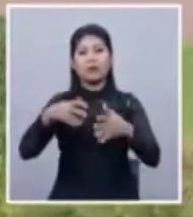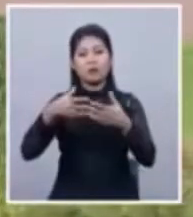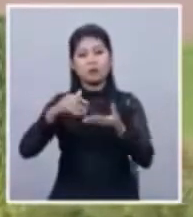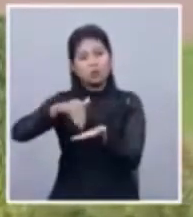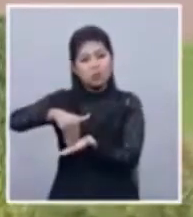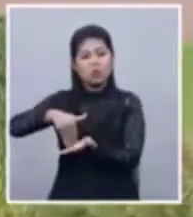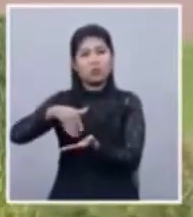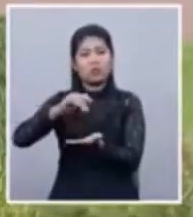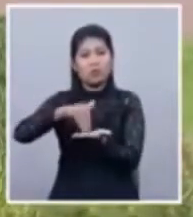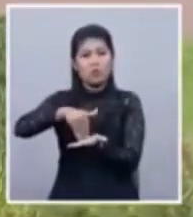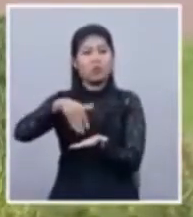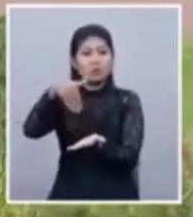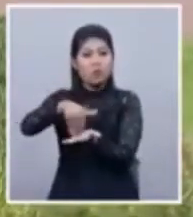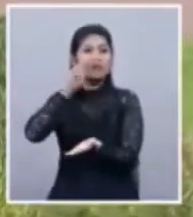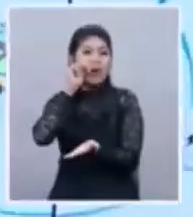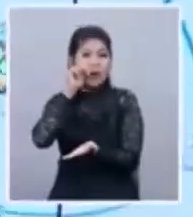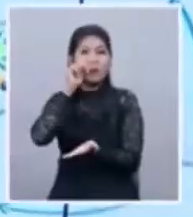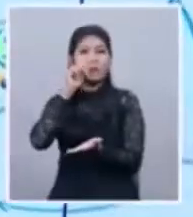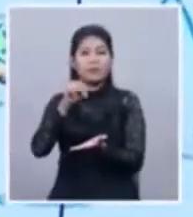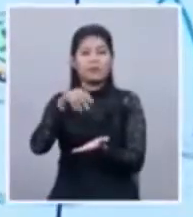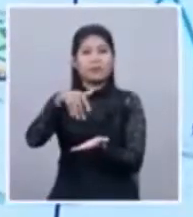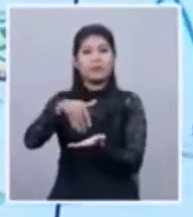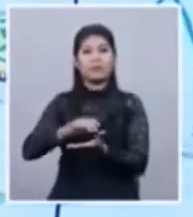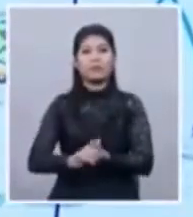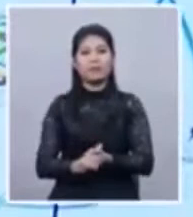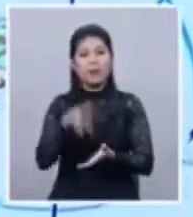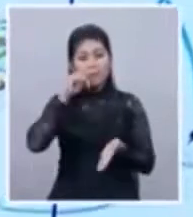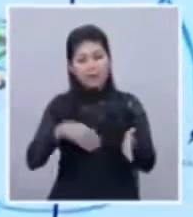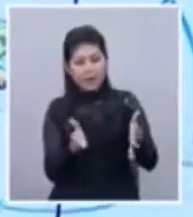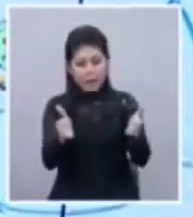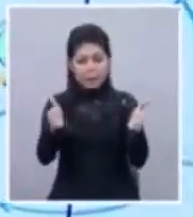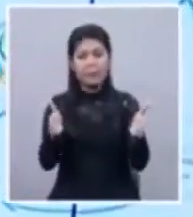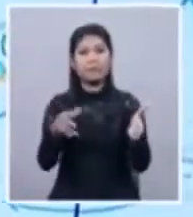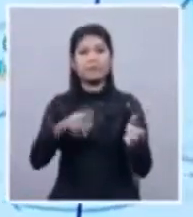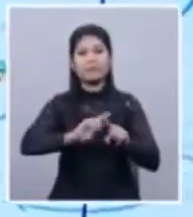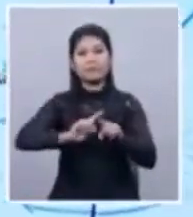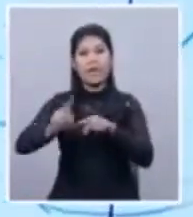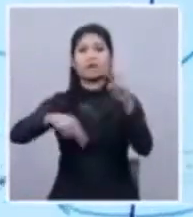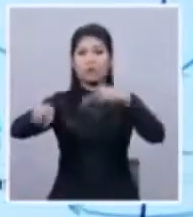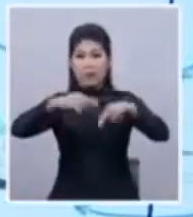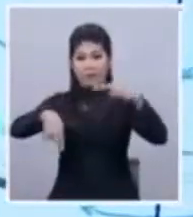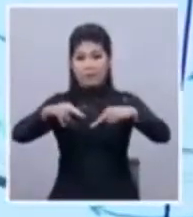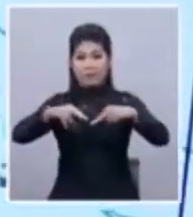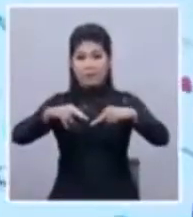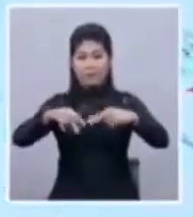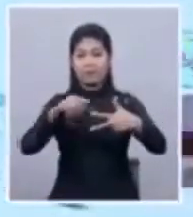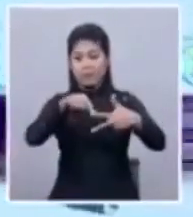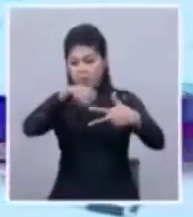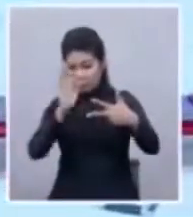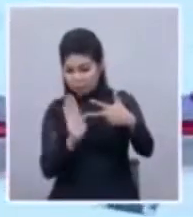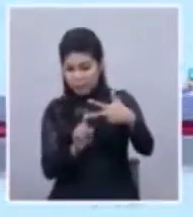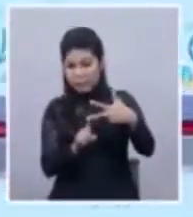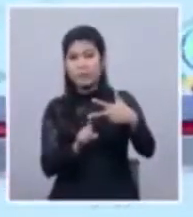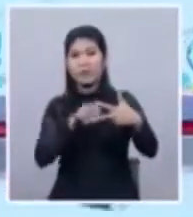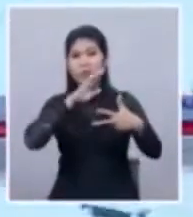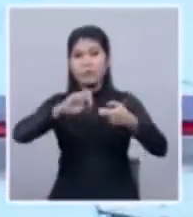อมซึ่งมี early warning และมีแม่น้ำหรือว่าแหล่งน้ำขนาดเล็กอยู่นะครับนอกจากนี้ก็จะมีกองหลังถ้า